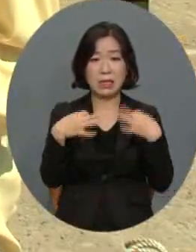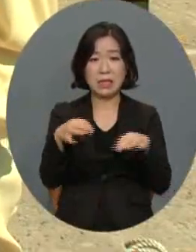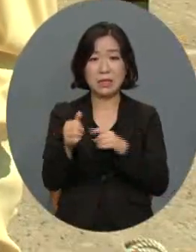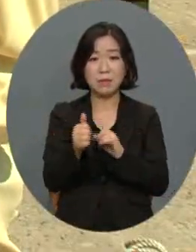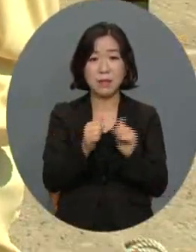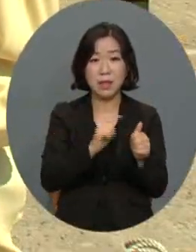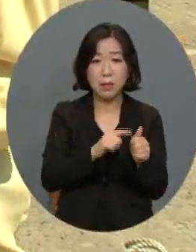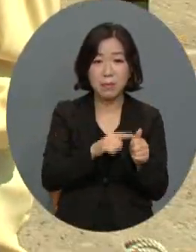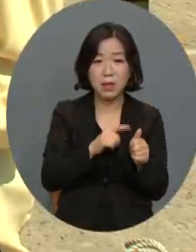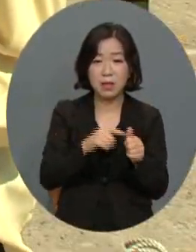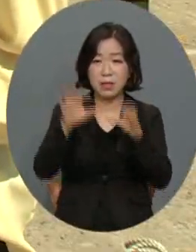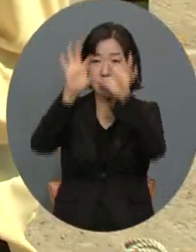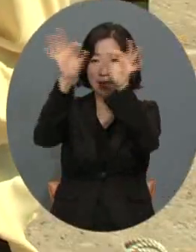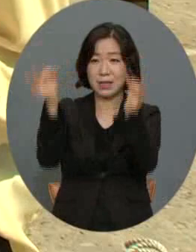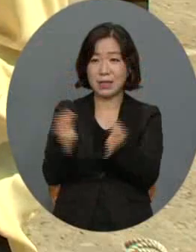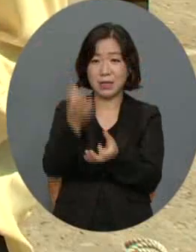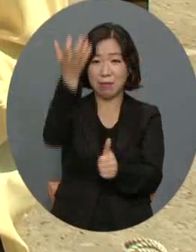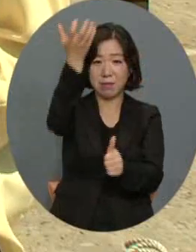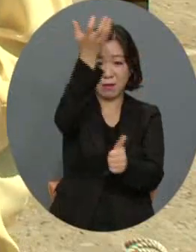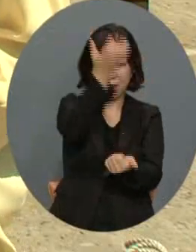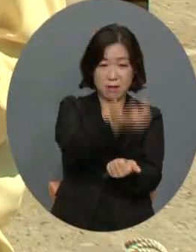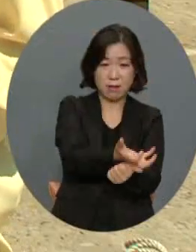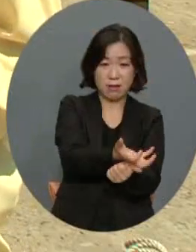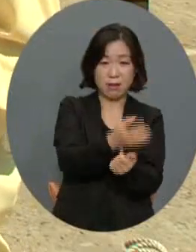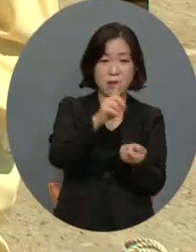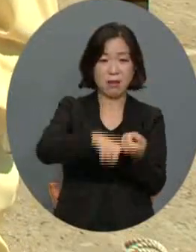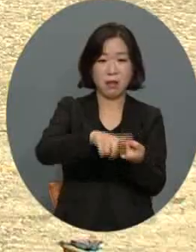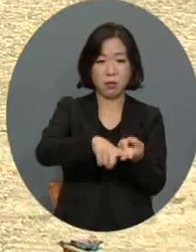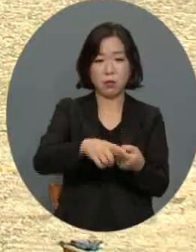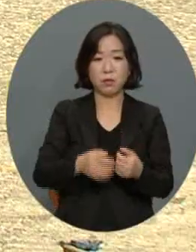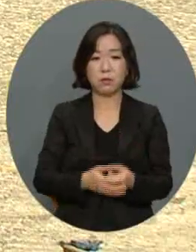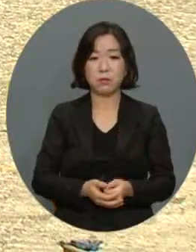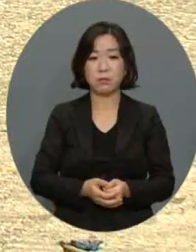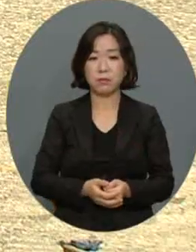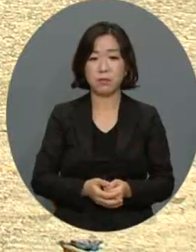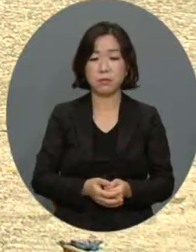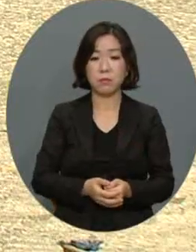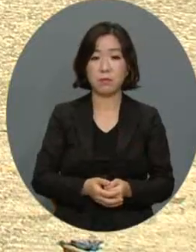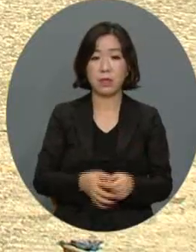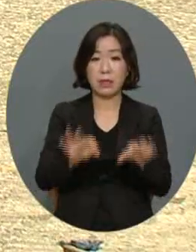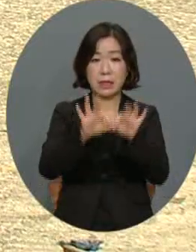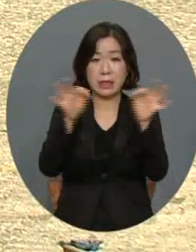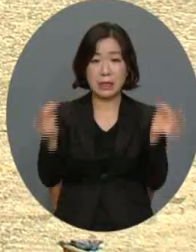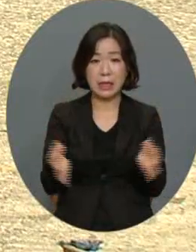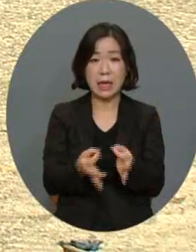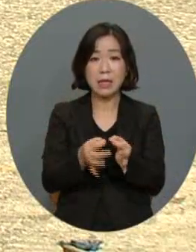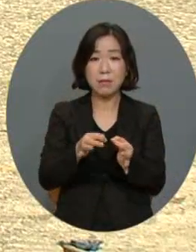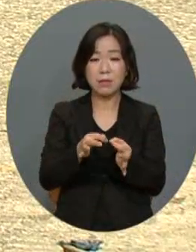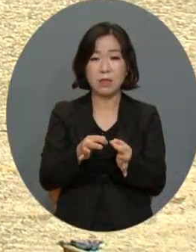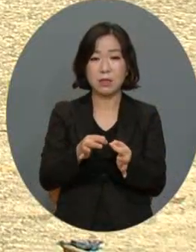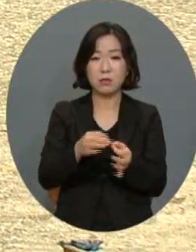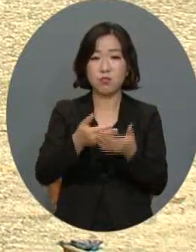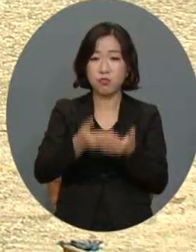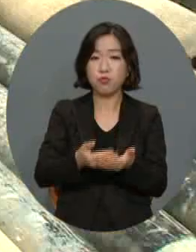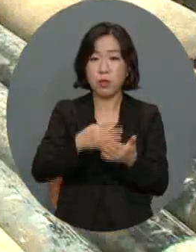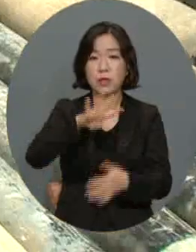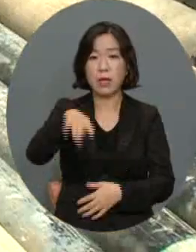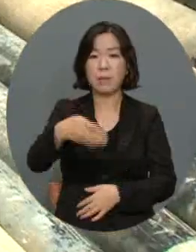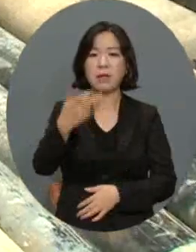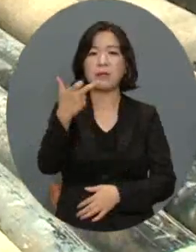덮친 케이블 드럼이 바닥에 떨어진 채 그대로 놓여 있습니다. 이 케이블 드럼의 무게는